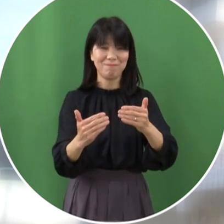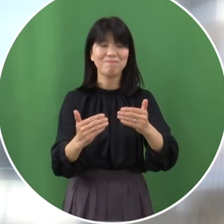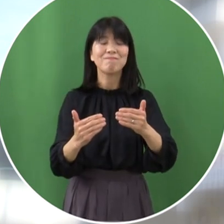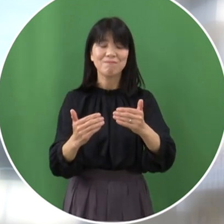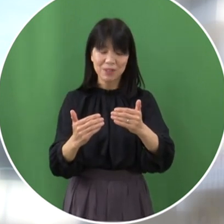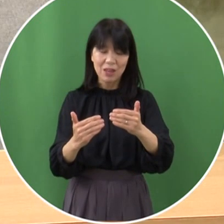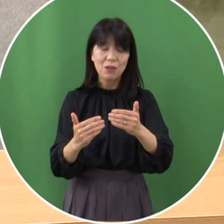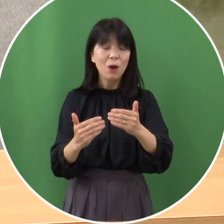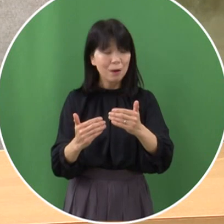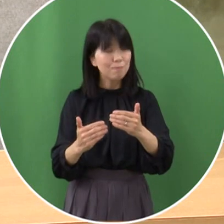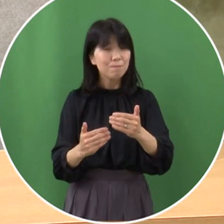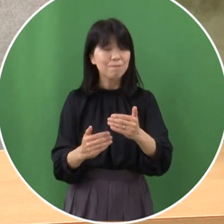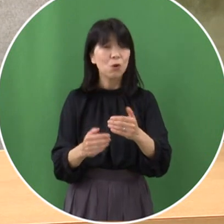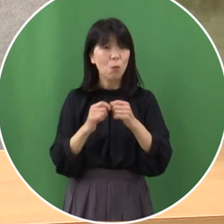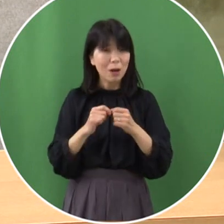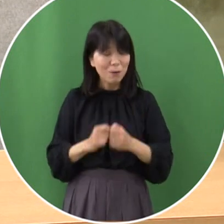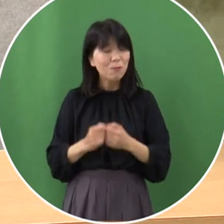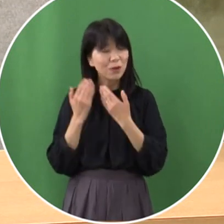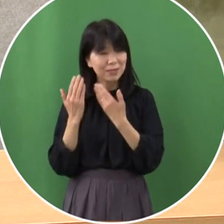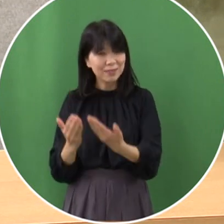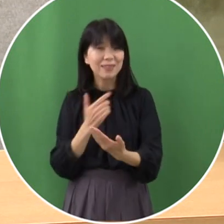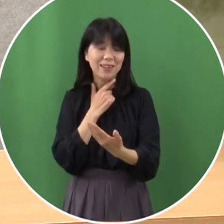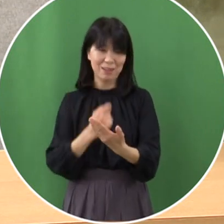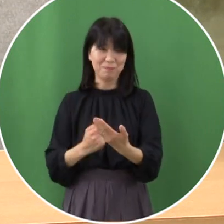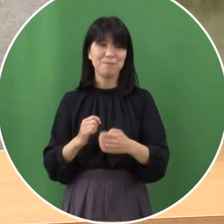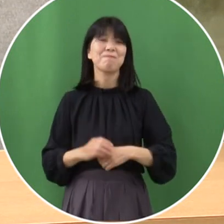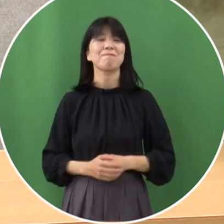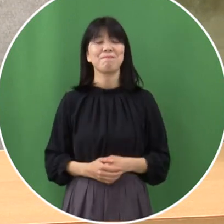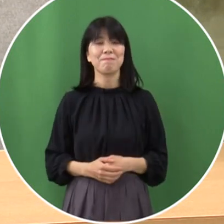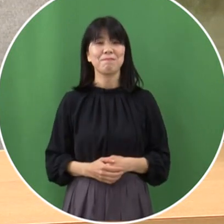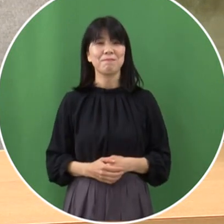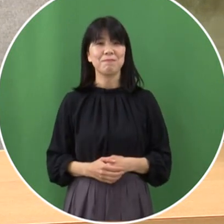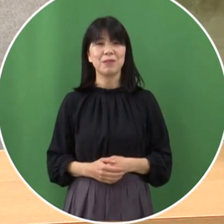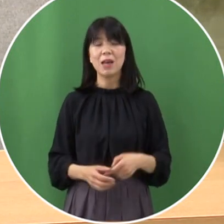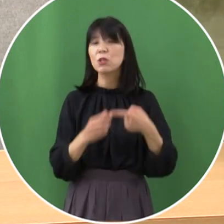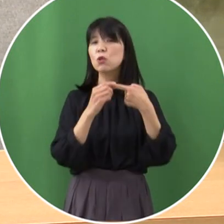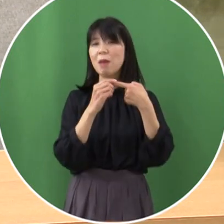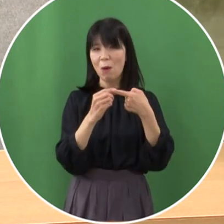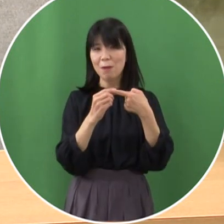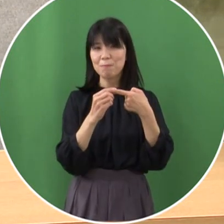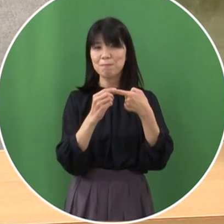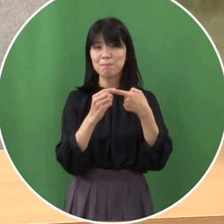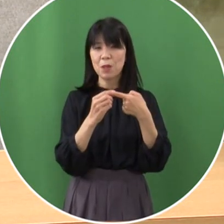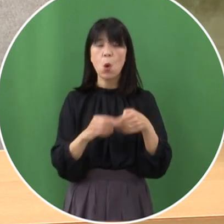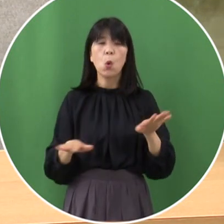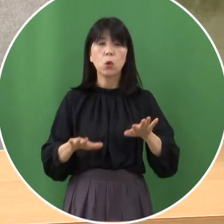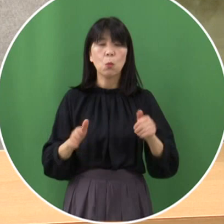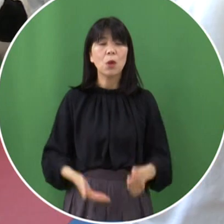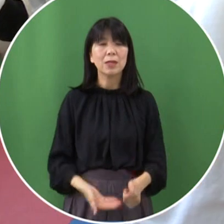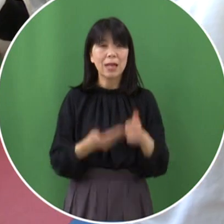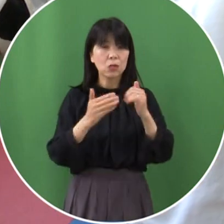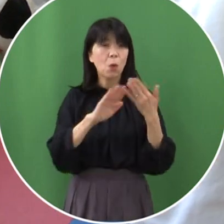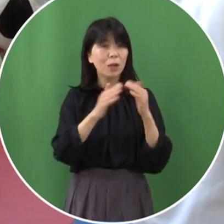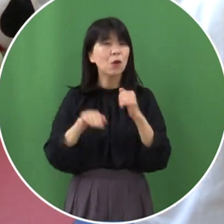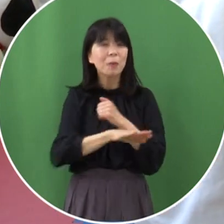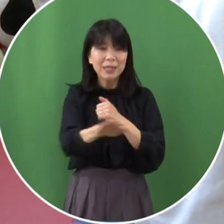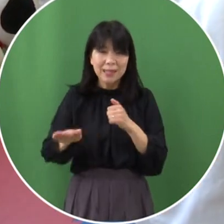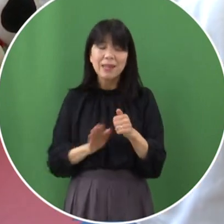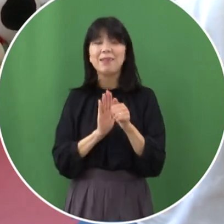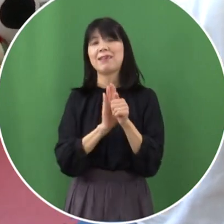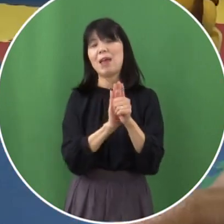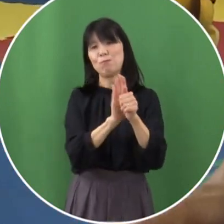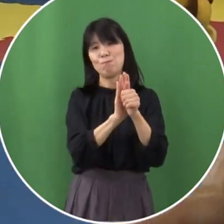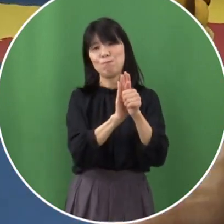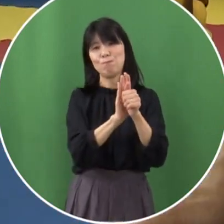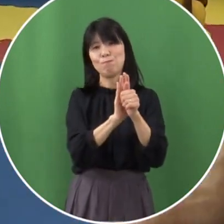。 はい、まず一つ目は子どもの育ちを町のみんなで支えるです。これは将来の町